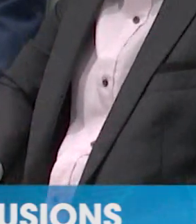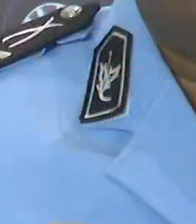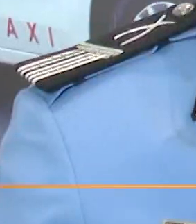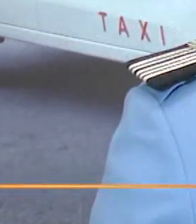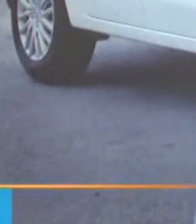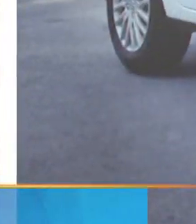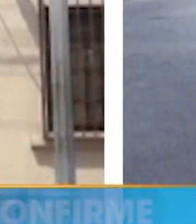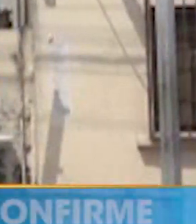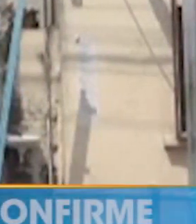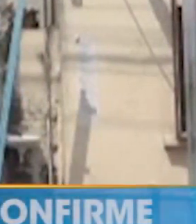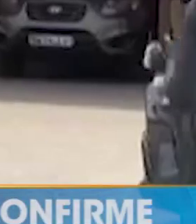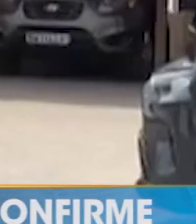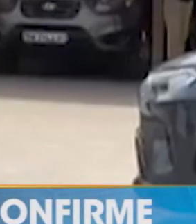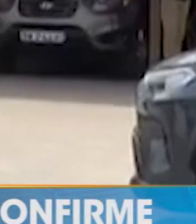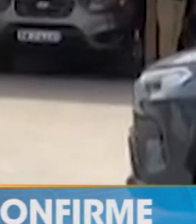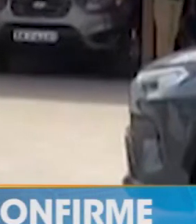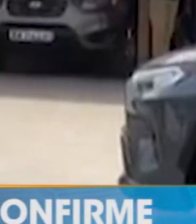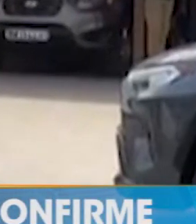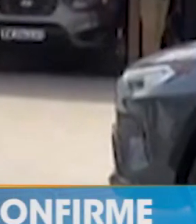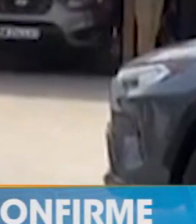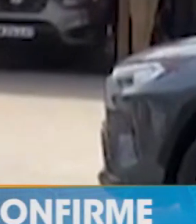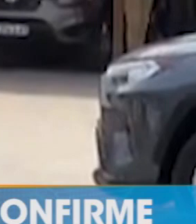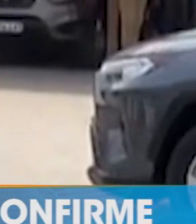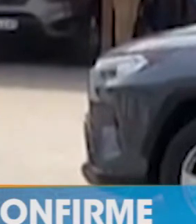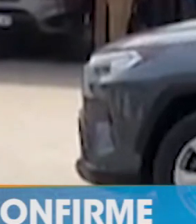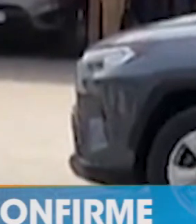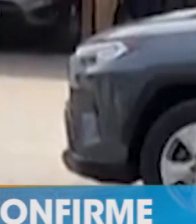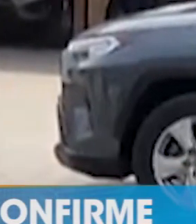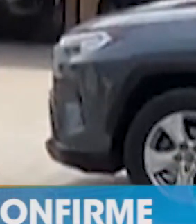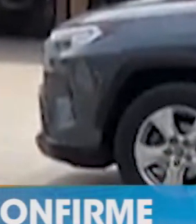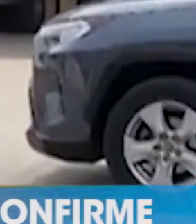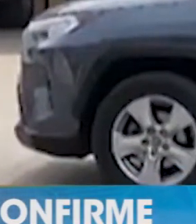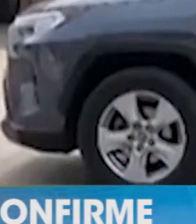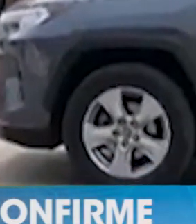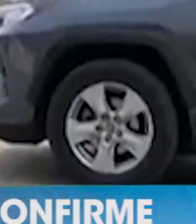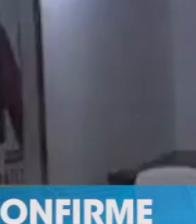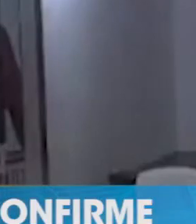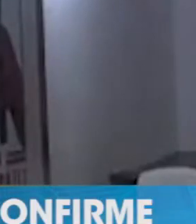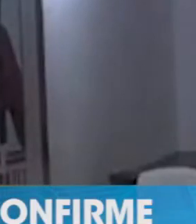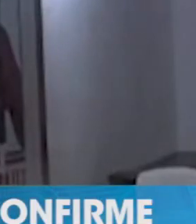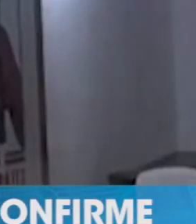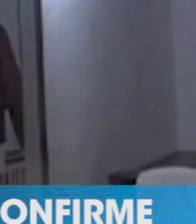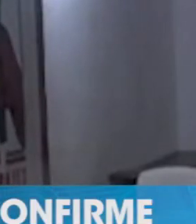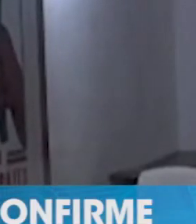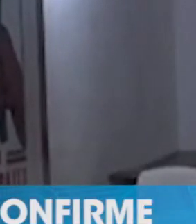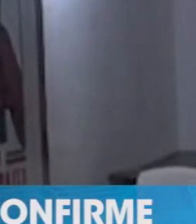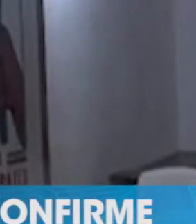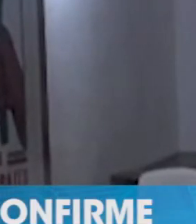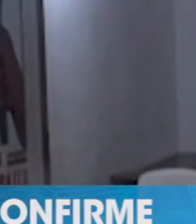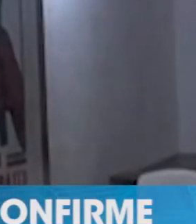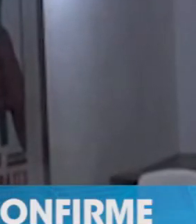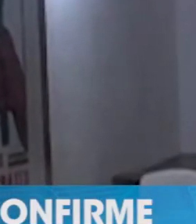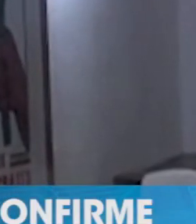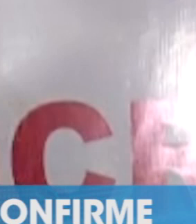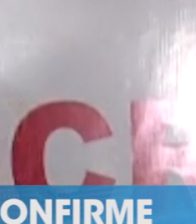un excès de vitesse et une série de mauvais dépassements. Au Bénin, la Cour constitutionnelle a publié la nuit dernière les résultats